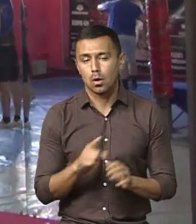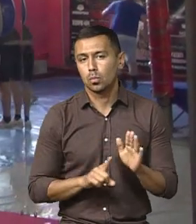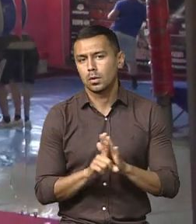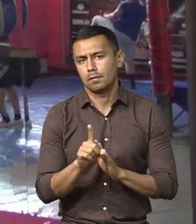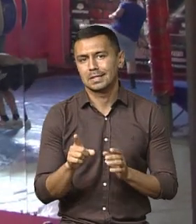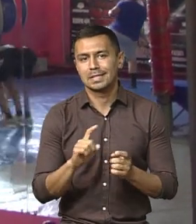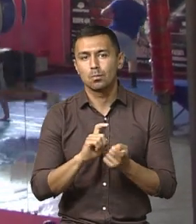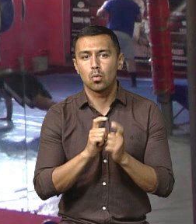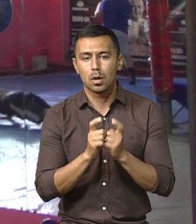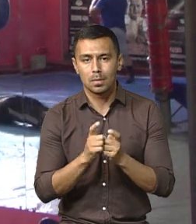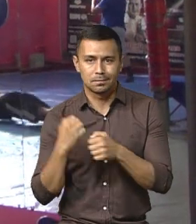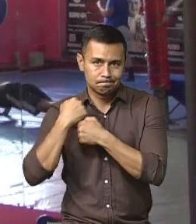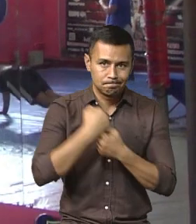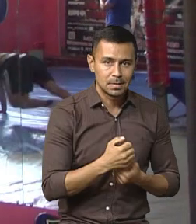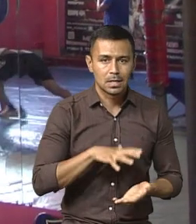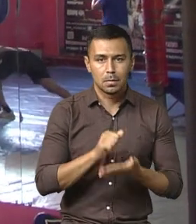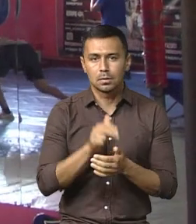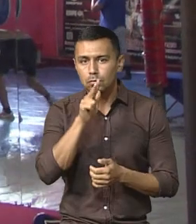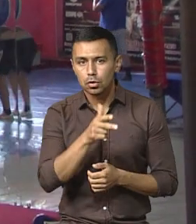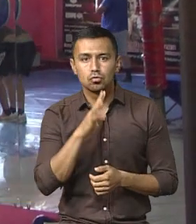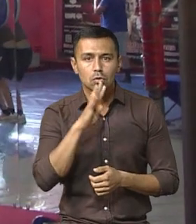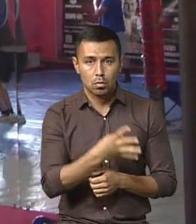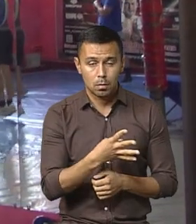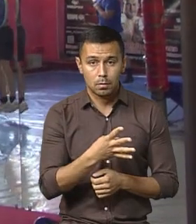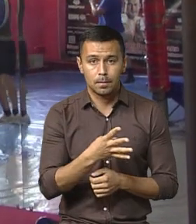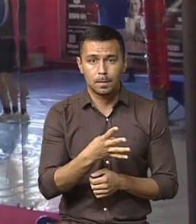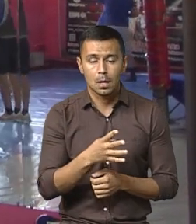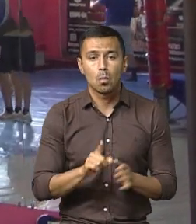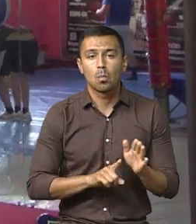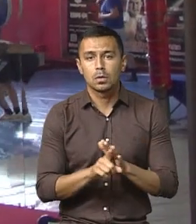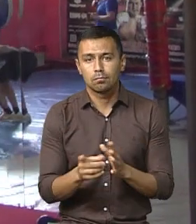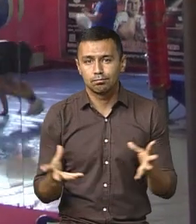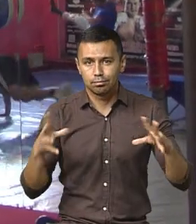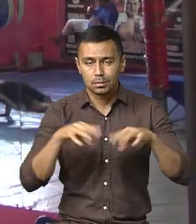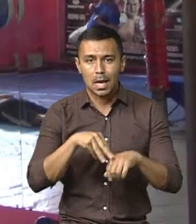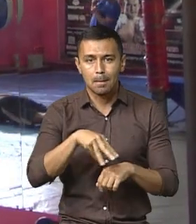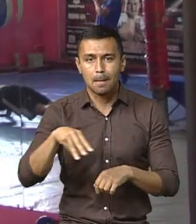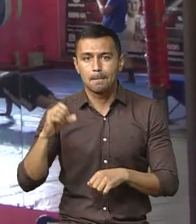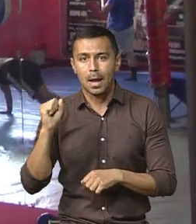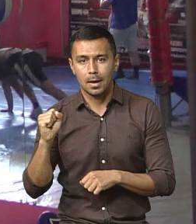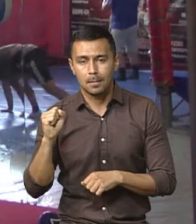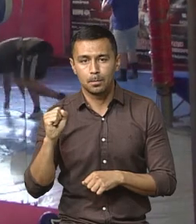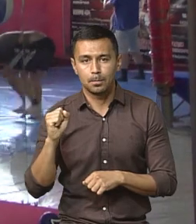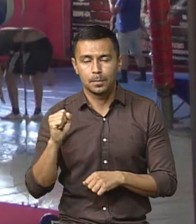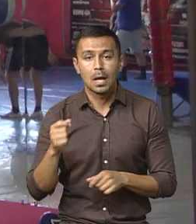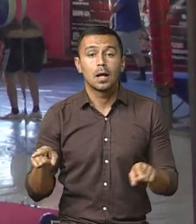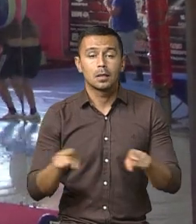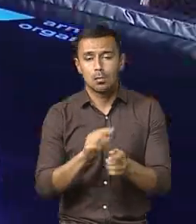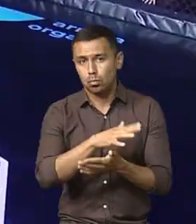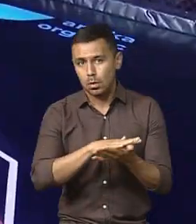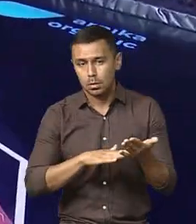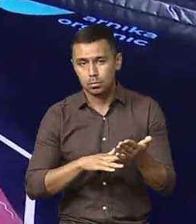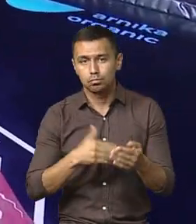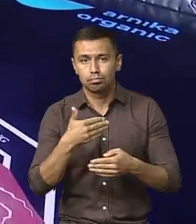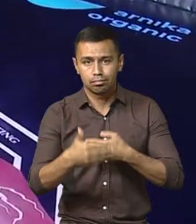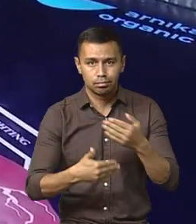з боротьби, з бразильського джиу-джитсу, займався 3-4 роки бразильським джиу-джитсу і почав поєднувати з ММА, змішаними єдиноборствами. І так подальшому